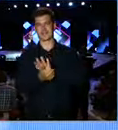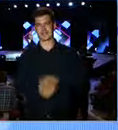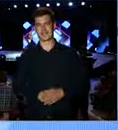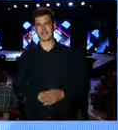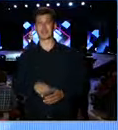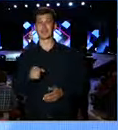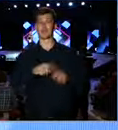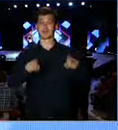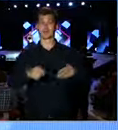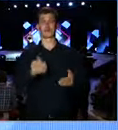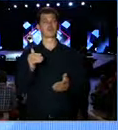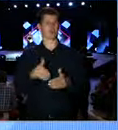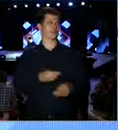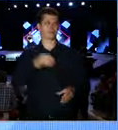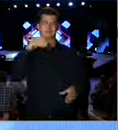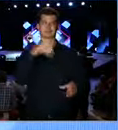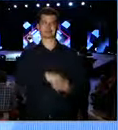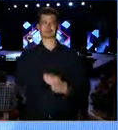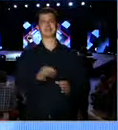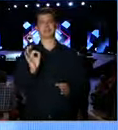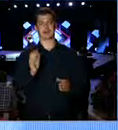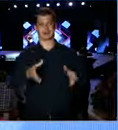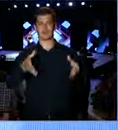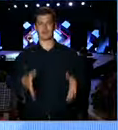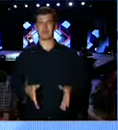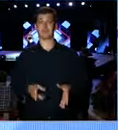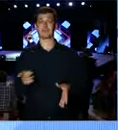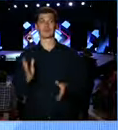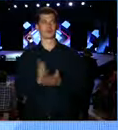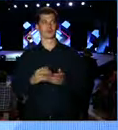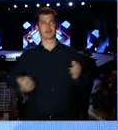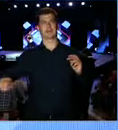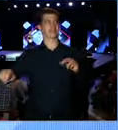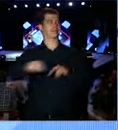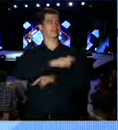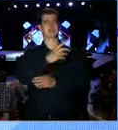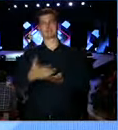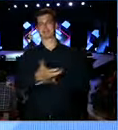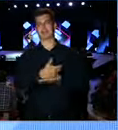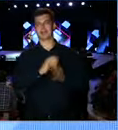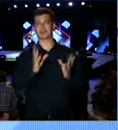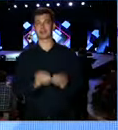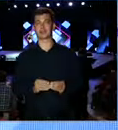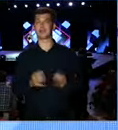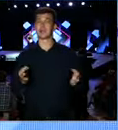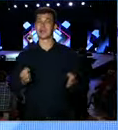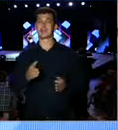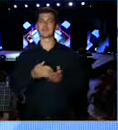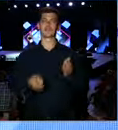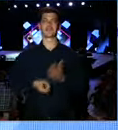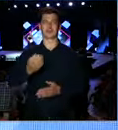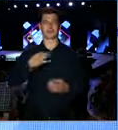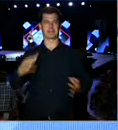już ten kupon ma, może wrzucać do specjalnych toreb. Właśnie w tej chwili wolontariusze ruszyli wśród Państwa. Drodzy Państwo, to jest